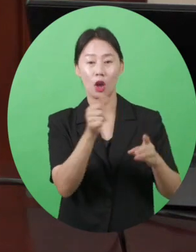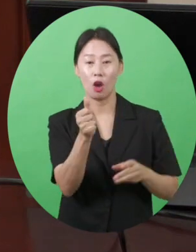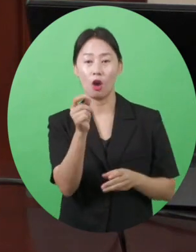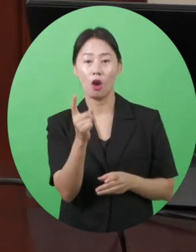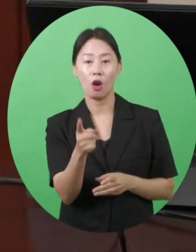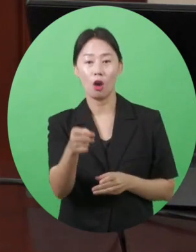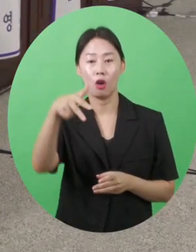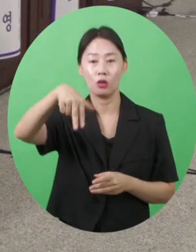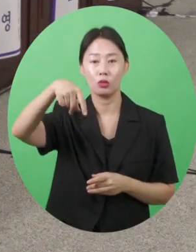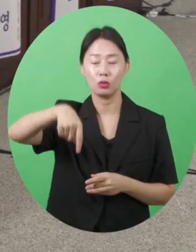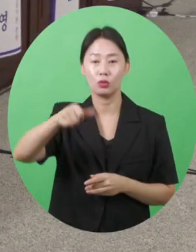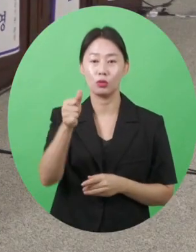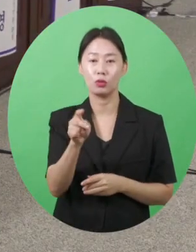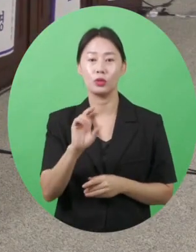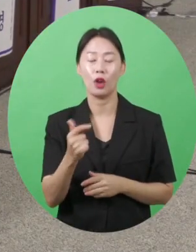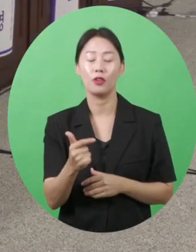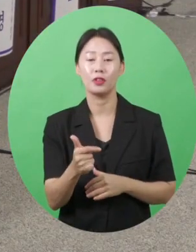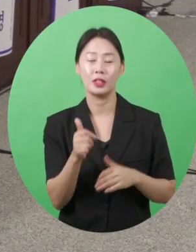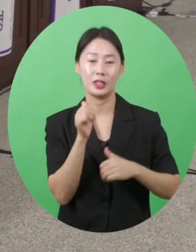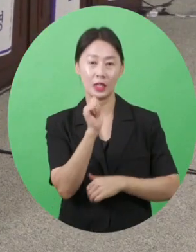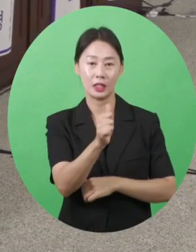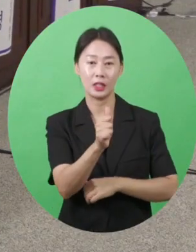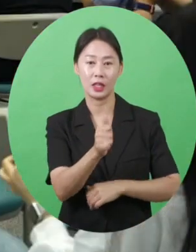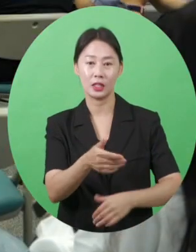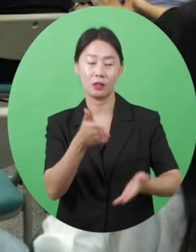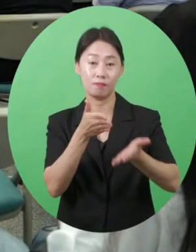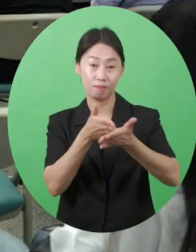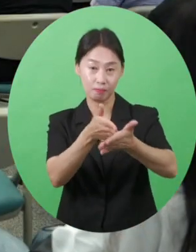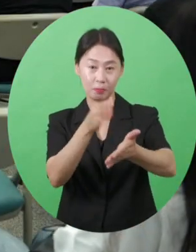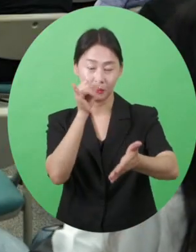허주영 관장님께서 발제를 해주시겠습니다.